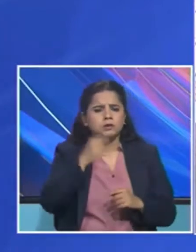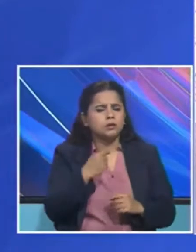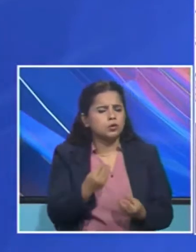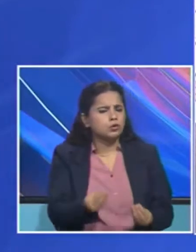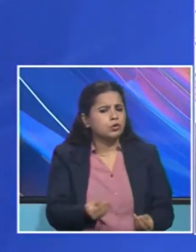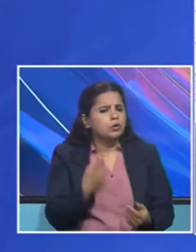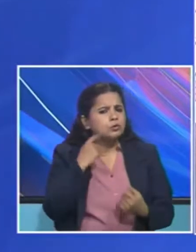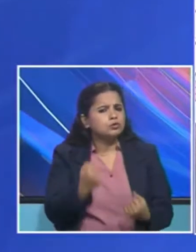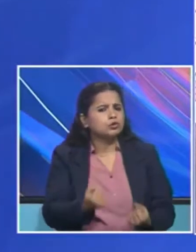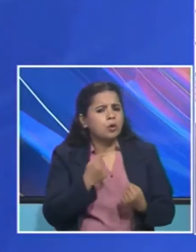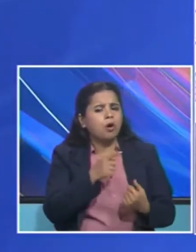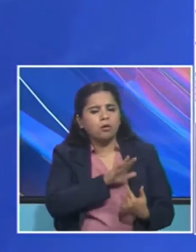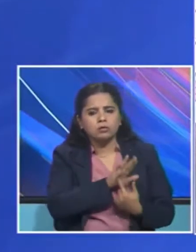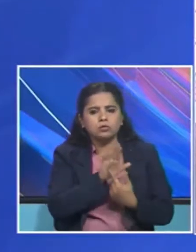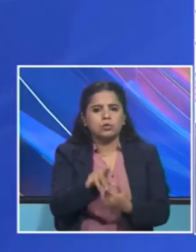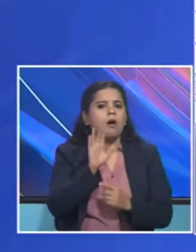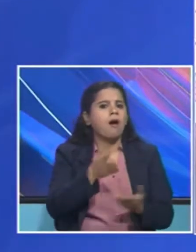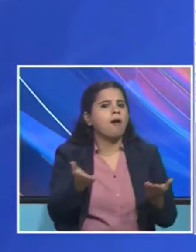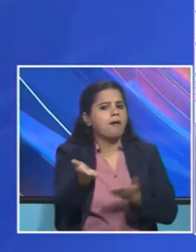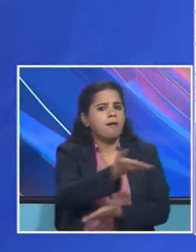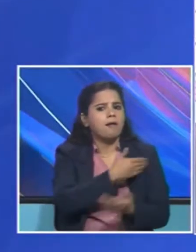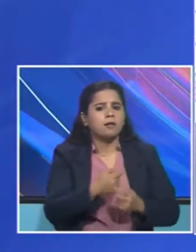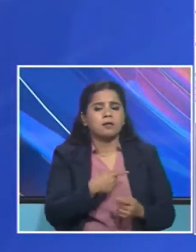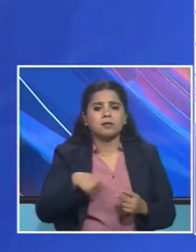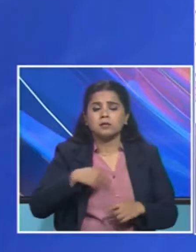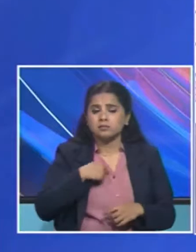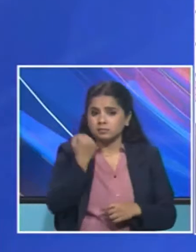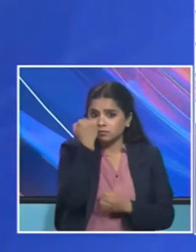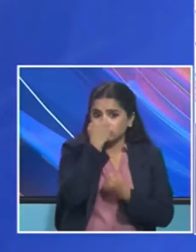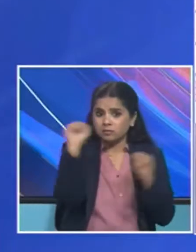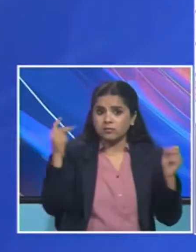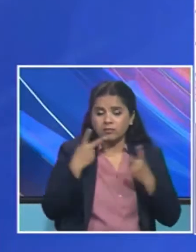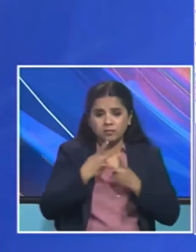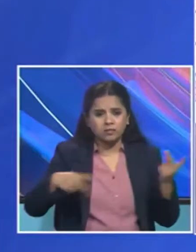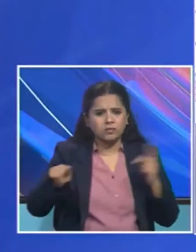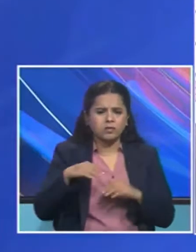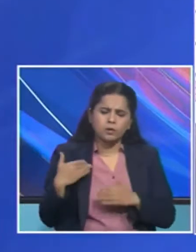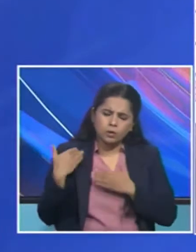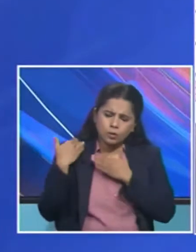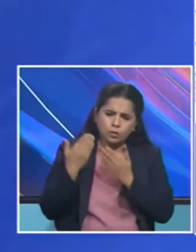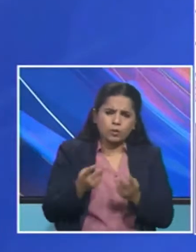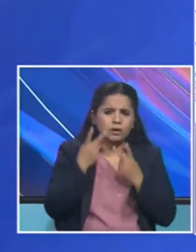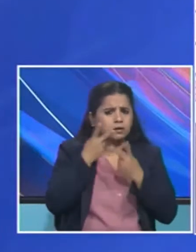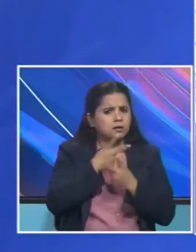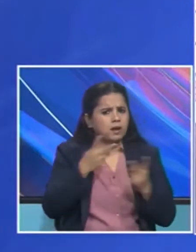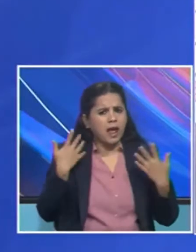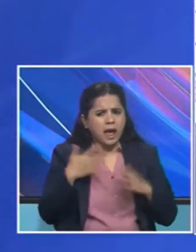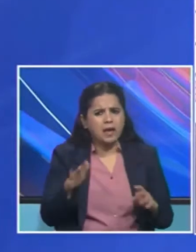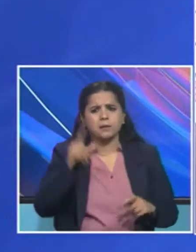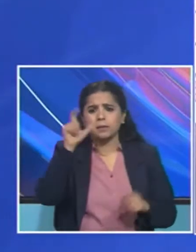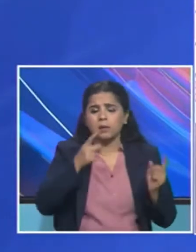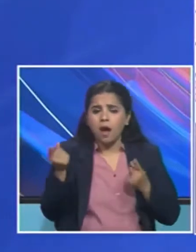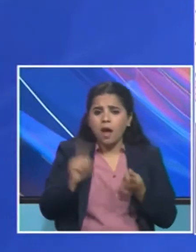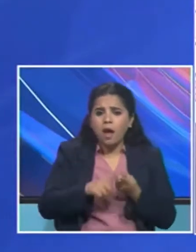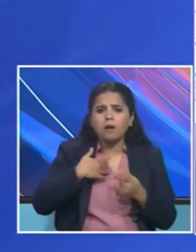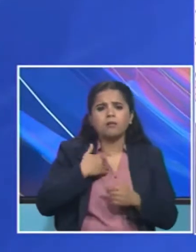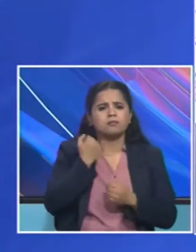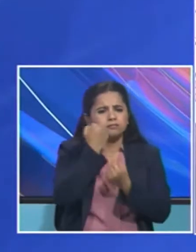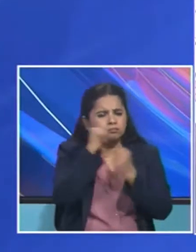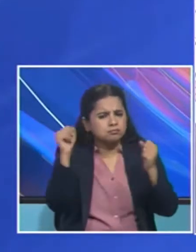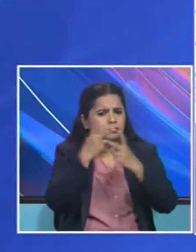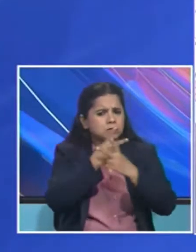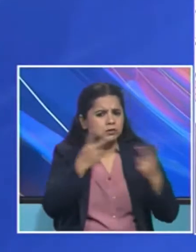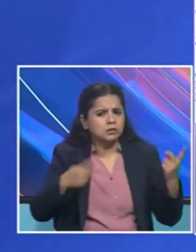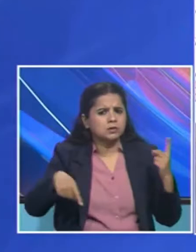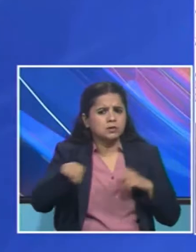ऊर्जा दी है। संथाल क्रांति, पाइक क्रांति से लेकर कोल क्रांति और